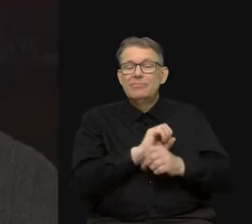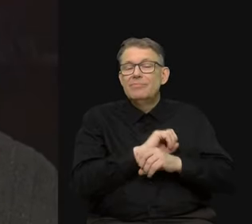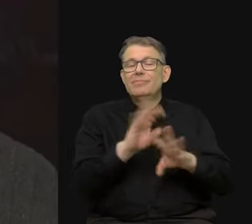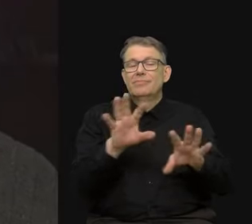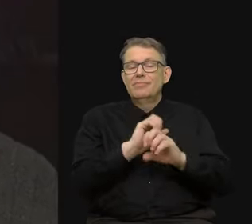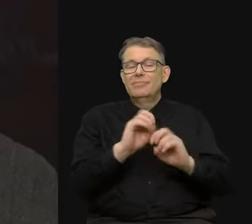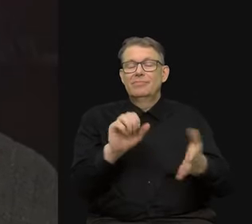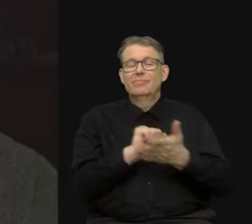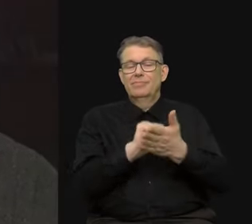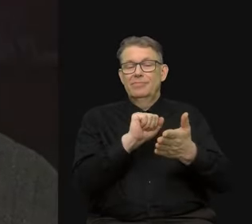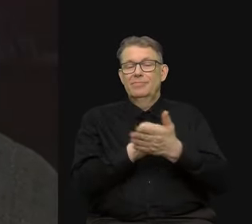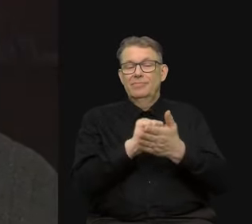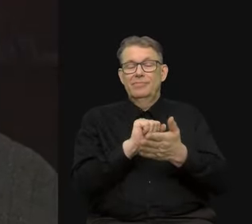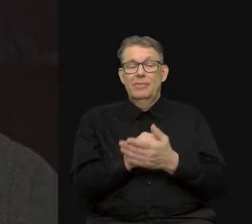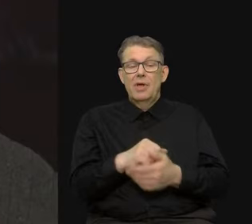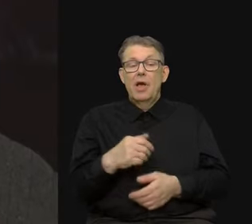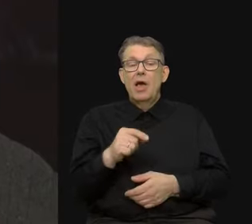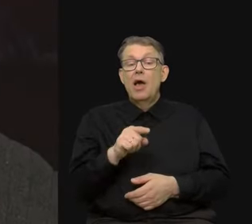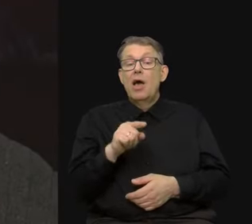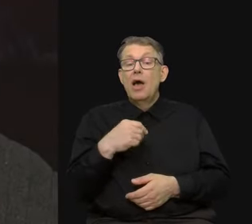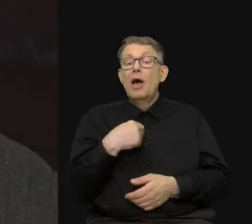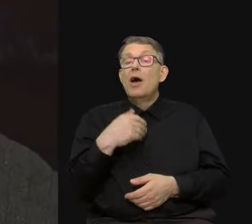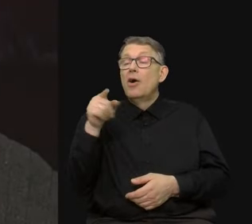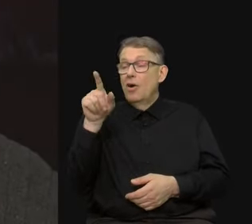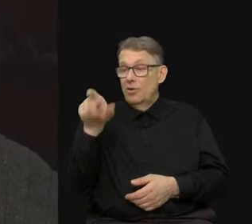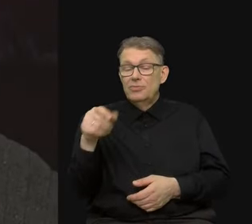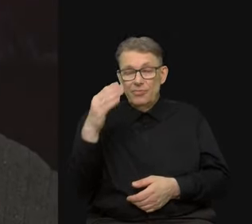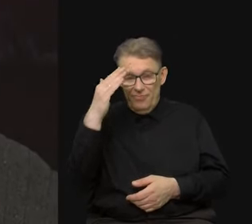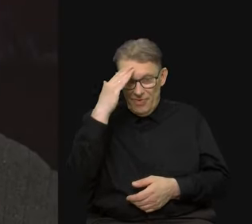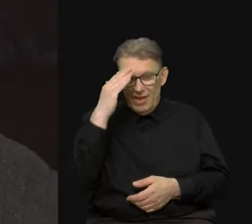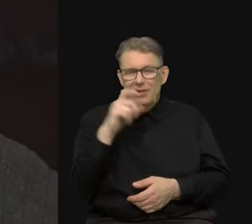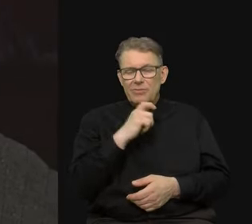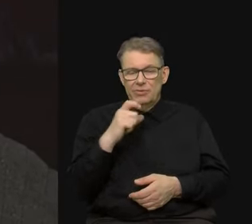Wiedział, że szczególnie interesuje mnie Michał Sopoćko.